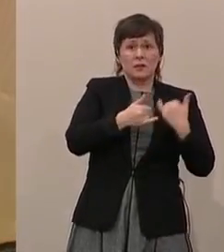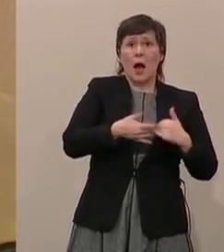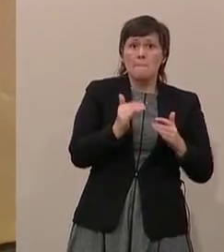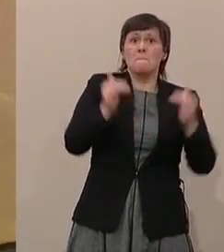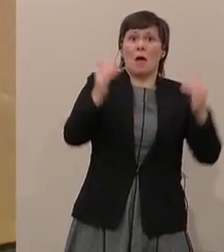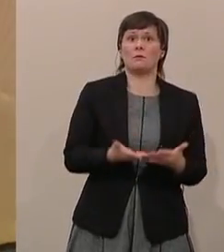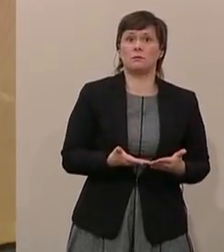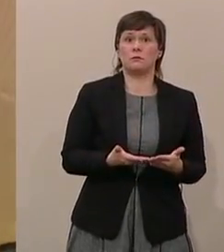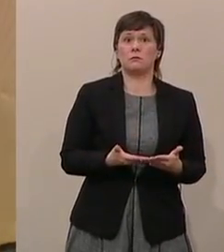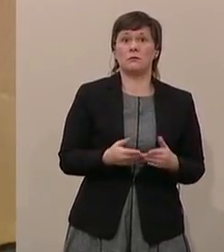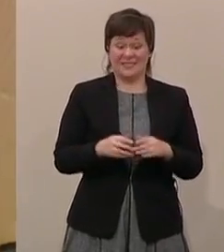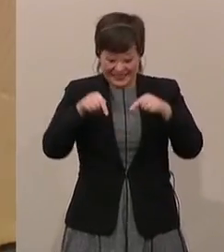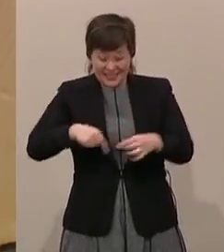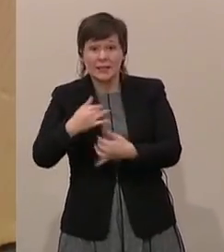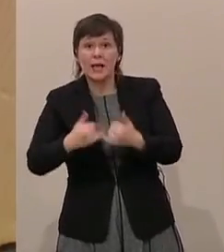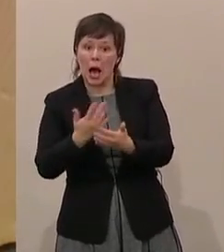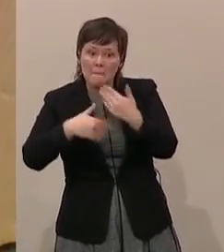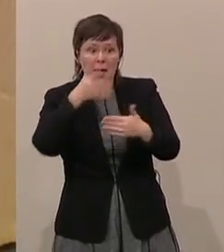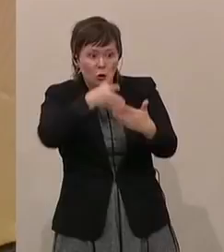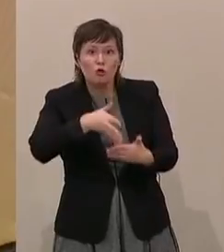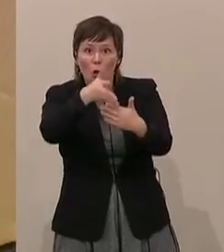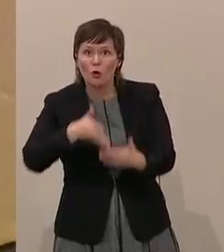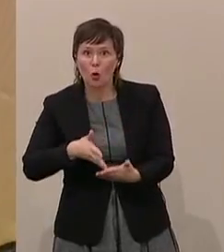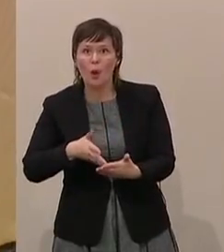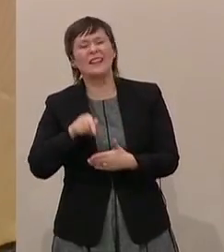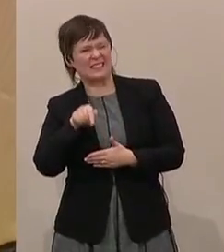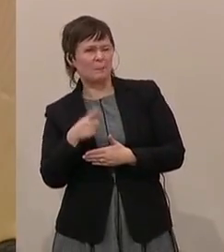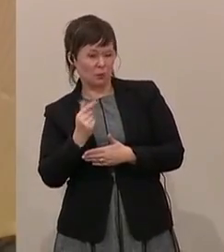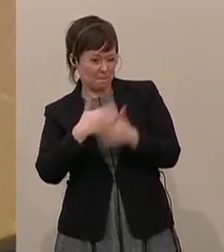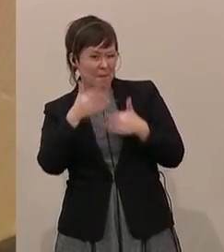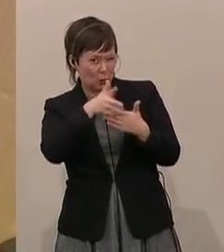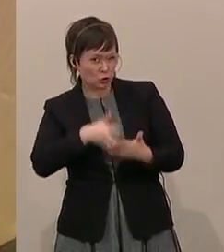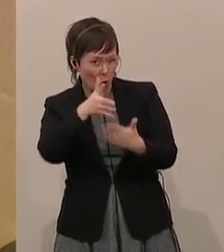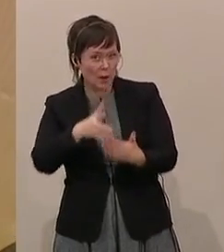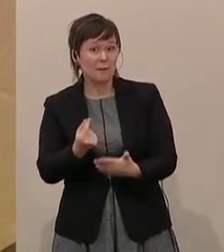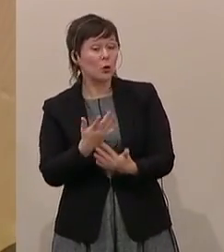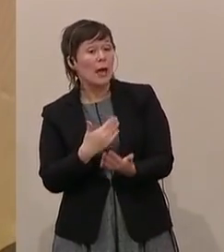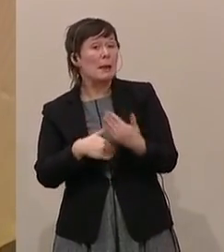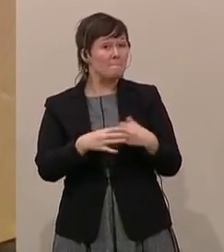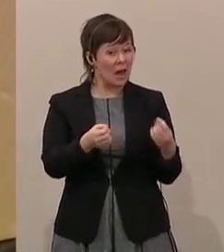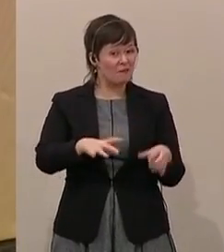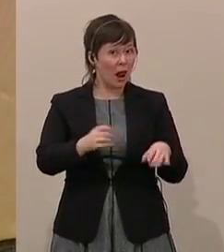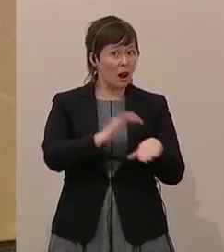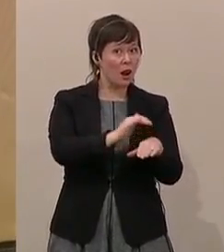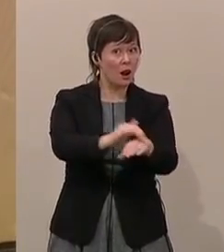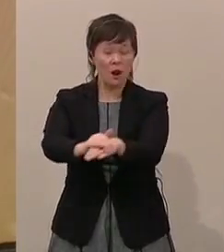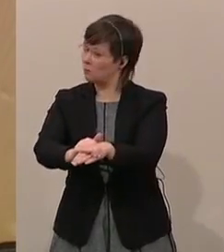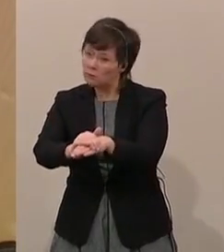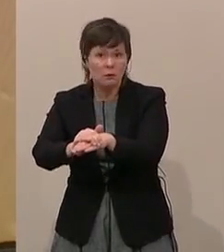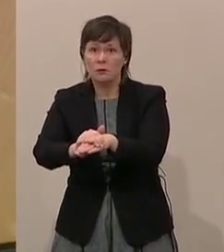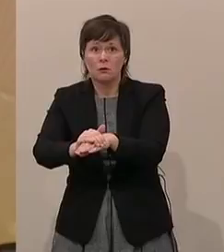mehr Kontrollen gibt. Mehr Kontrollen heißt eigentlich auch mehr Wahrscheinlichkeit, Verstöße zu ahnden und zu finden. Es gibt aber weniger